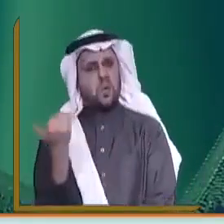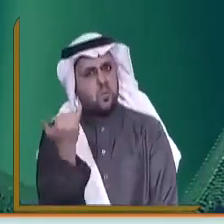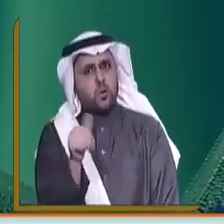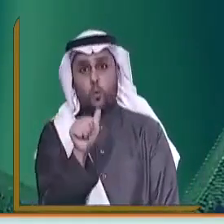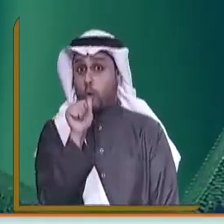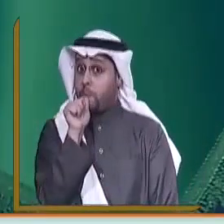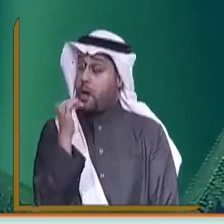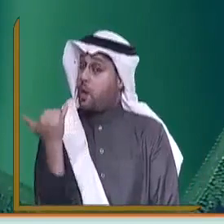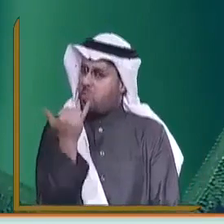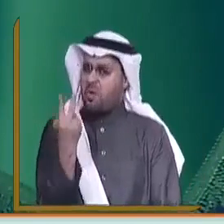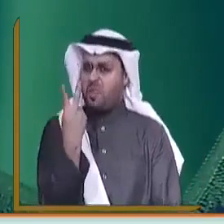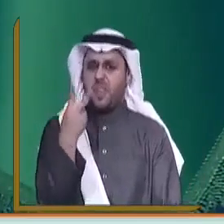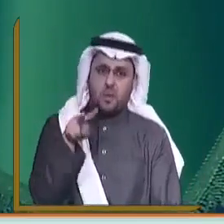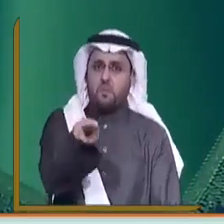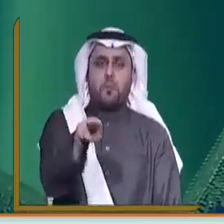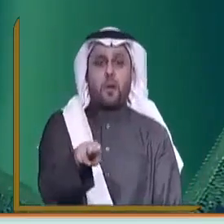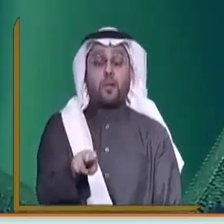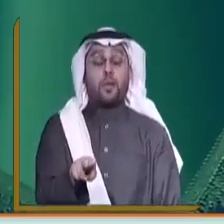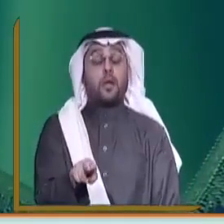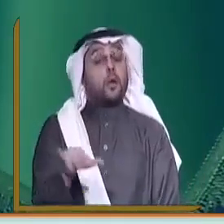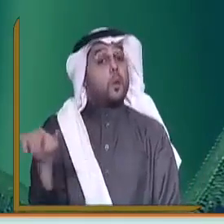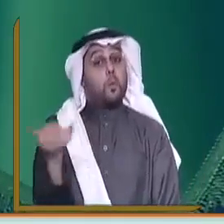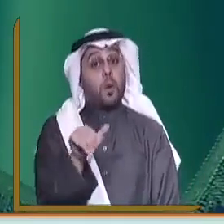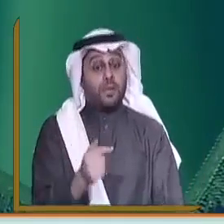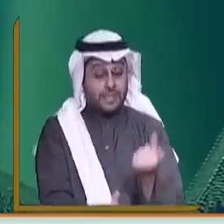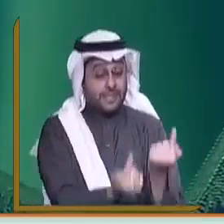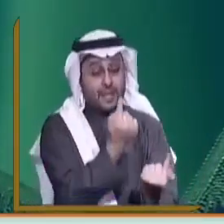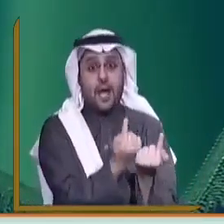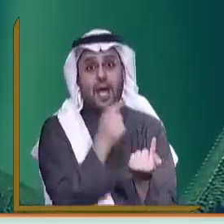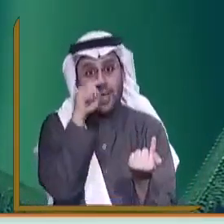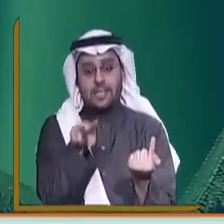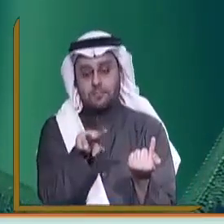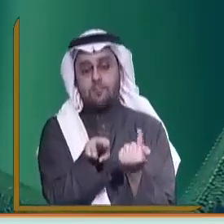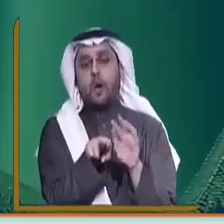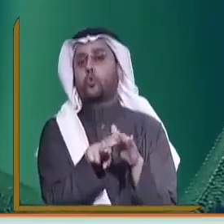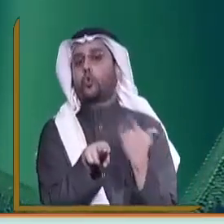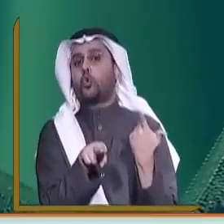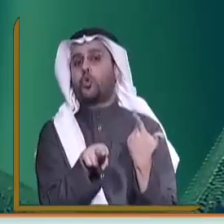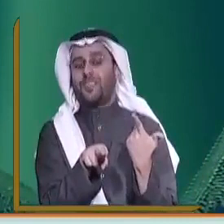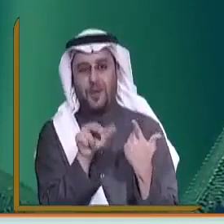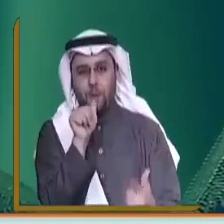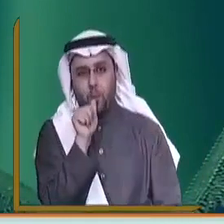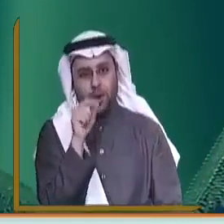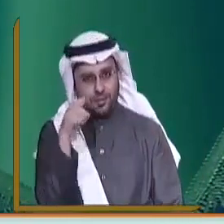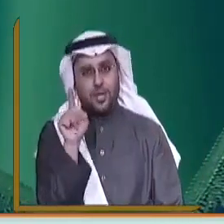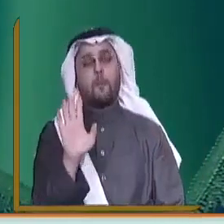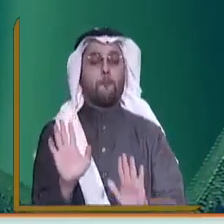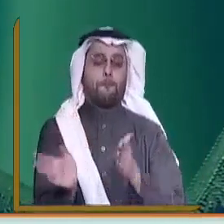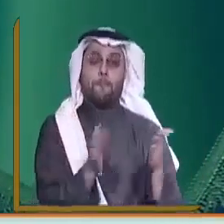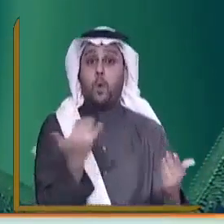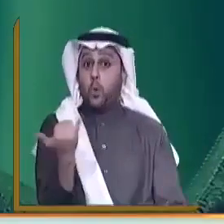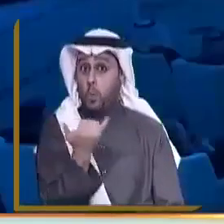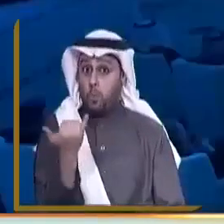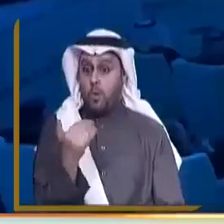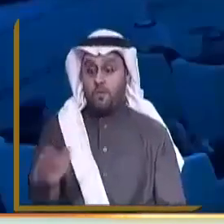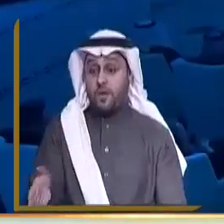والتحديات التي تواجه قطاع الري والصرف والتنميه المستدامه خاصه قضايا تعظيم الاستفاده من